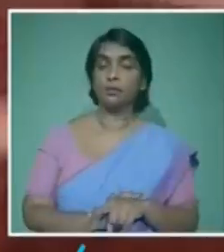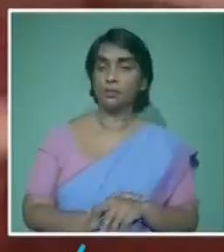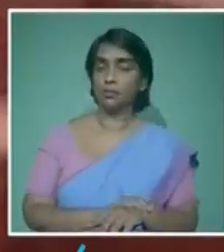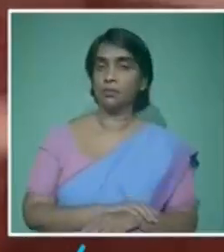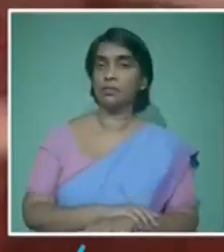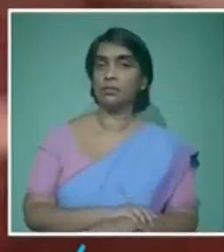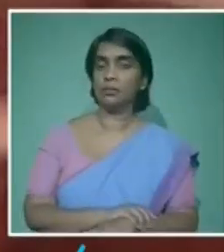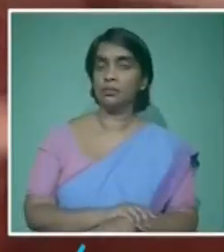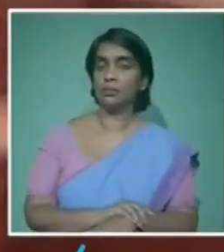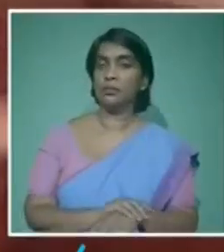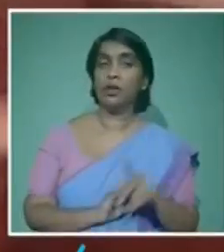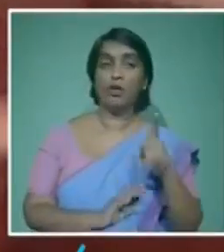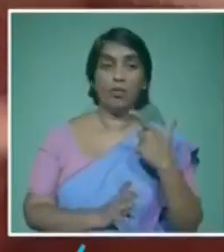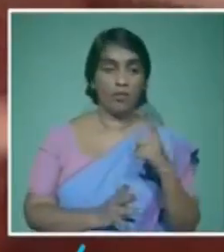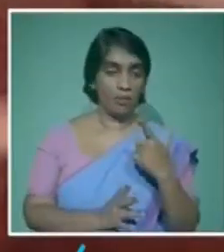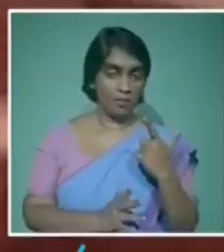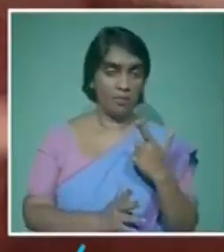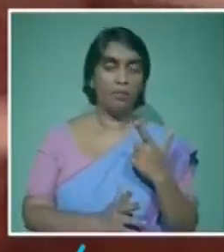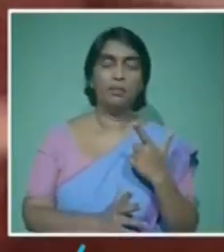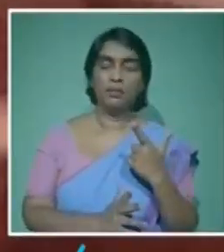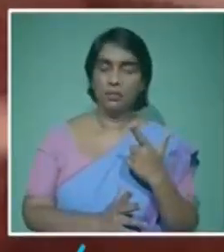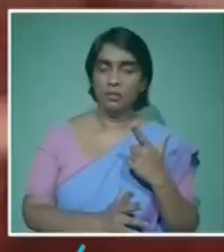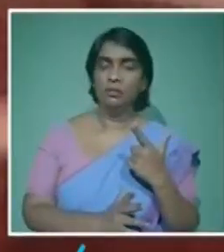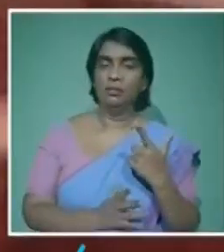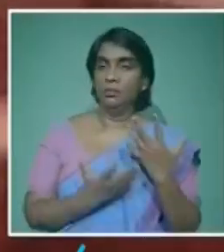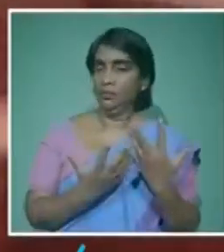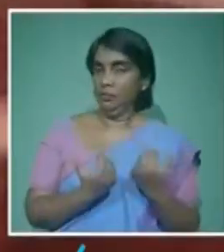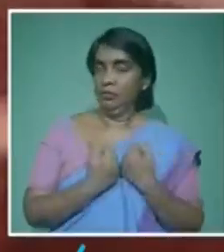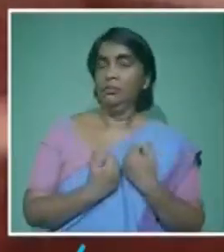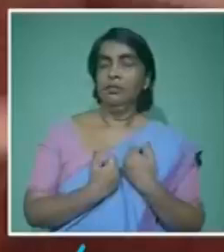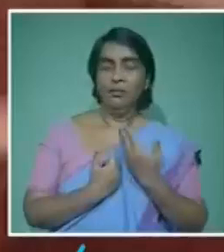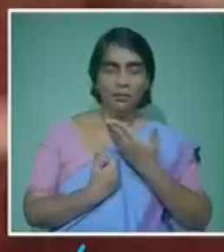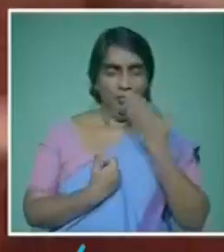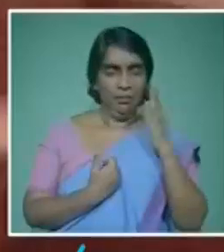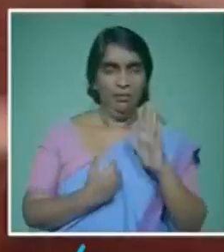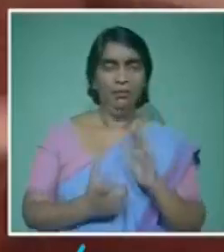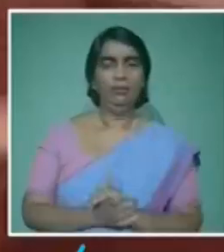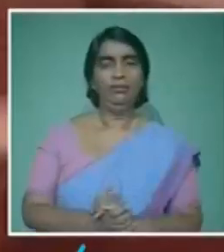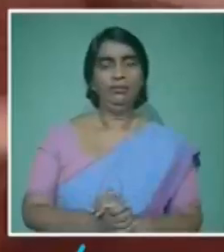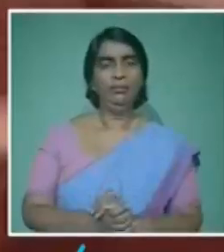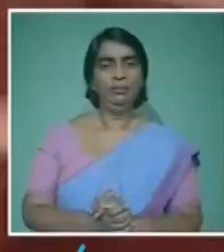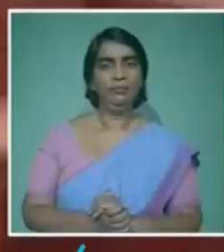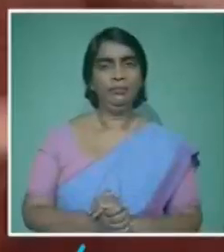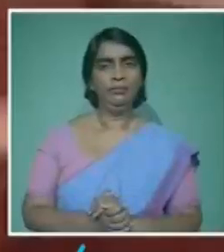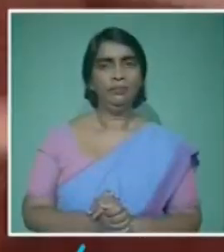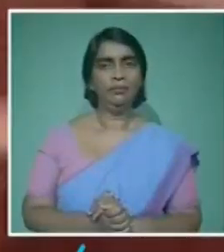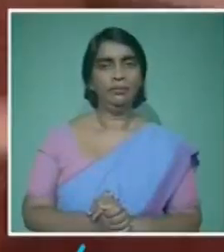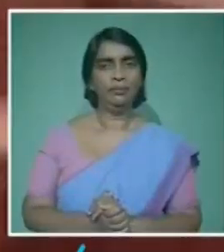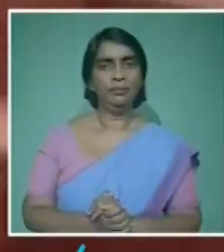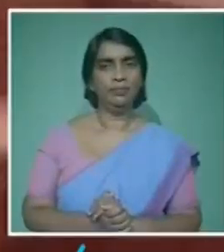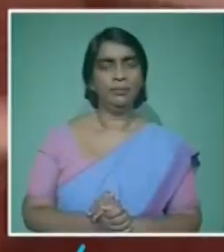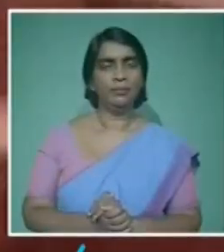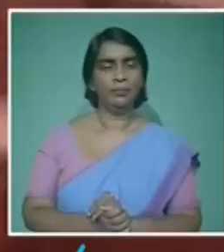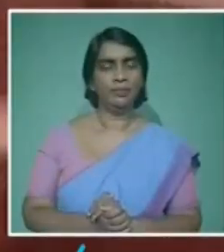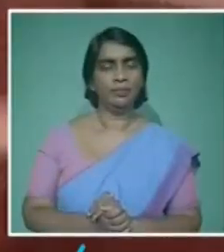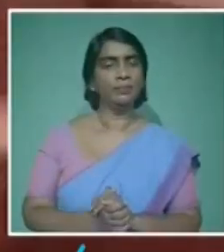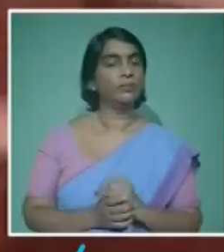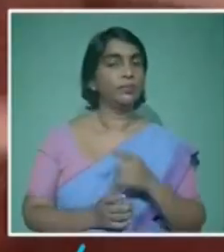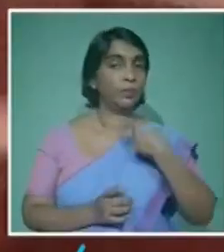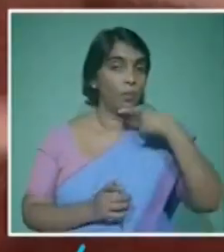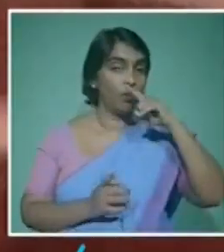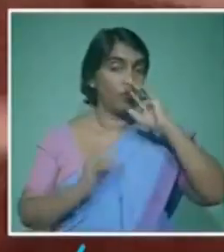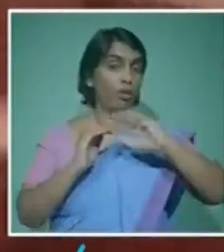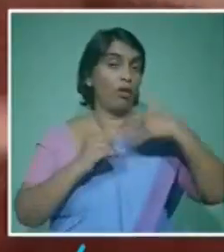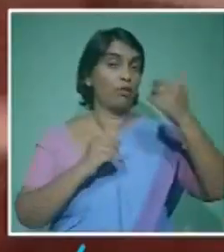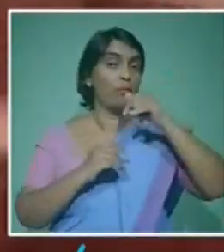இதிலும் ஆழ்கடல் கடற்தொழில் உற்பத்தியானது 96,080 மெட்ரிக் டன்கள் ஆகும். இது மொத்த